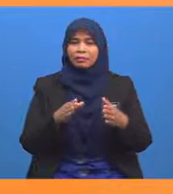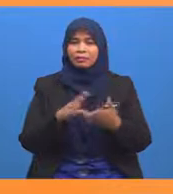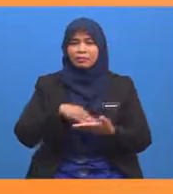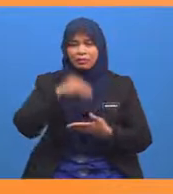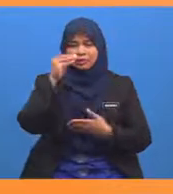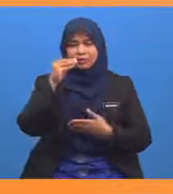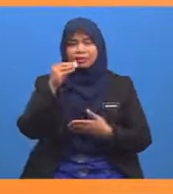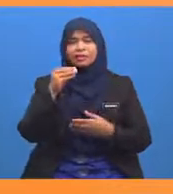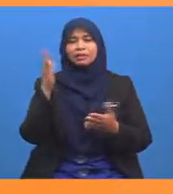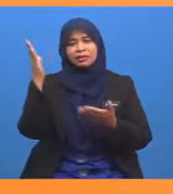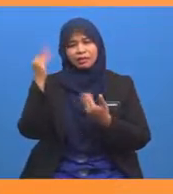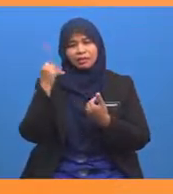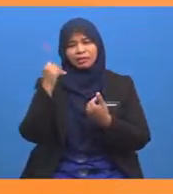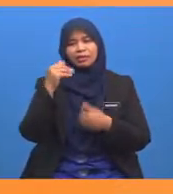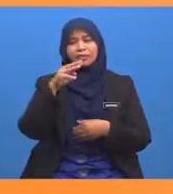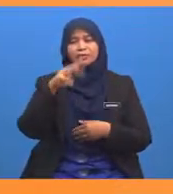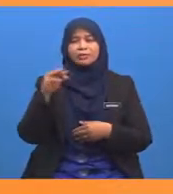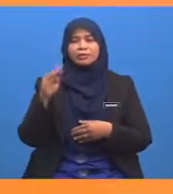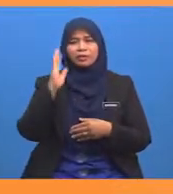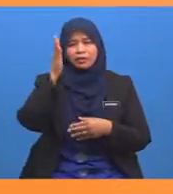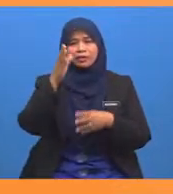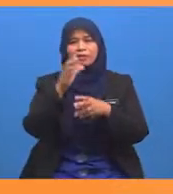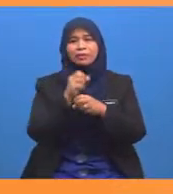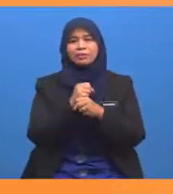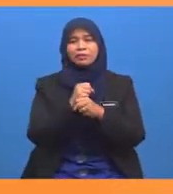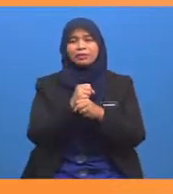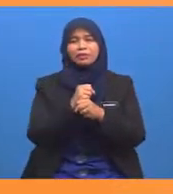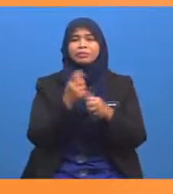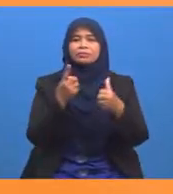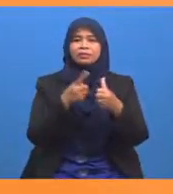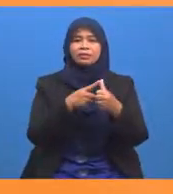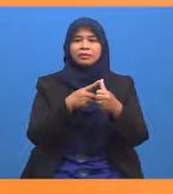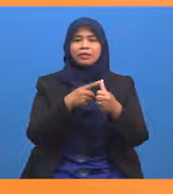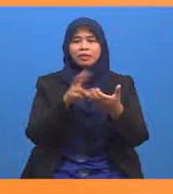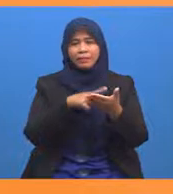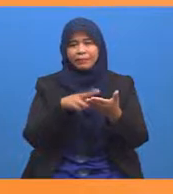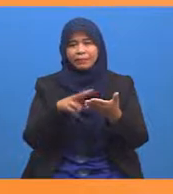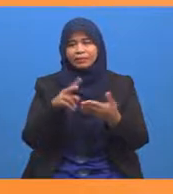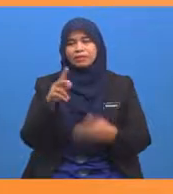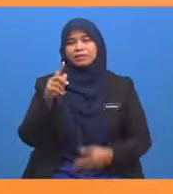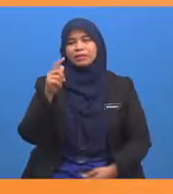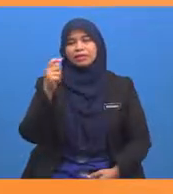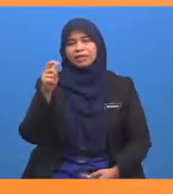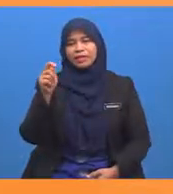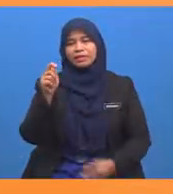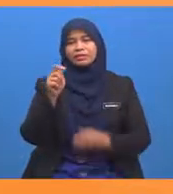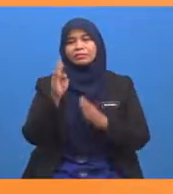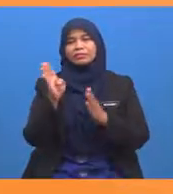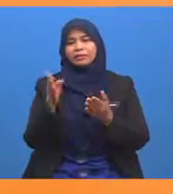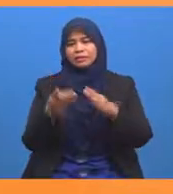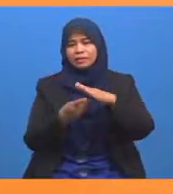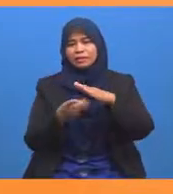ini, diharapkan murid-murid akan dapat pertama, membaca teks